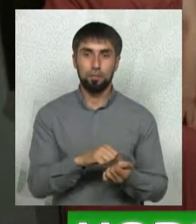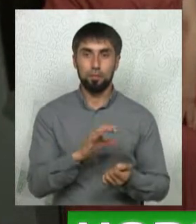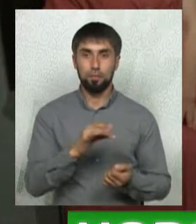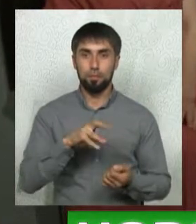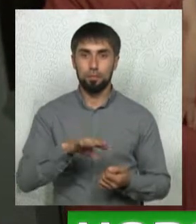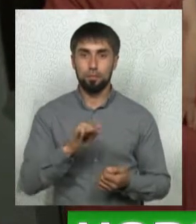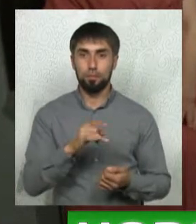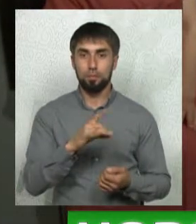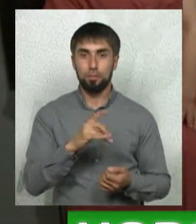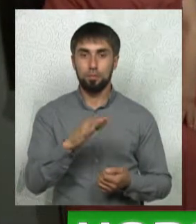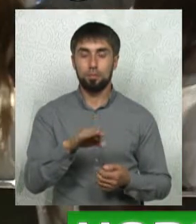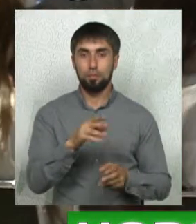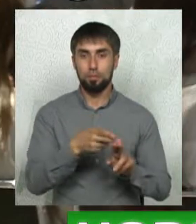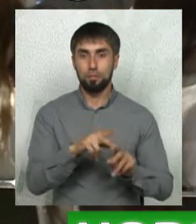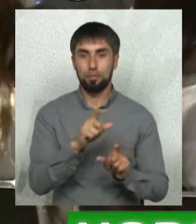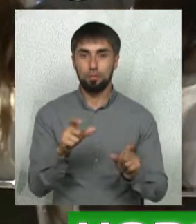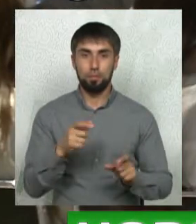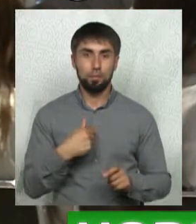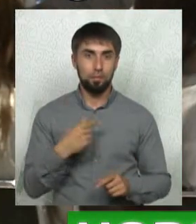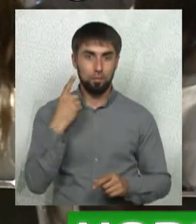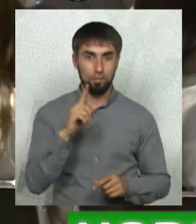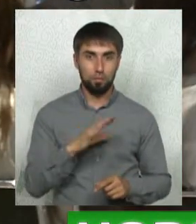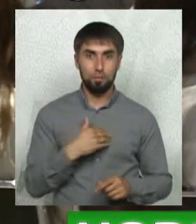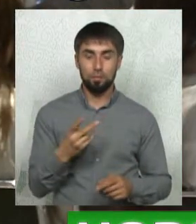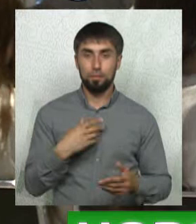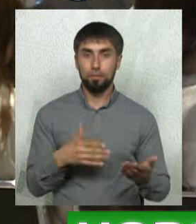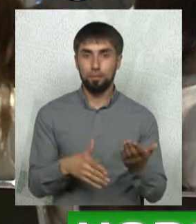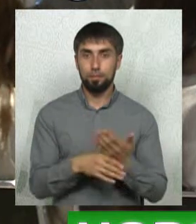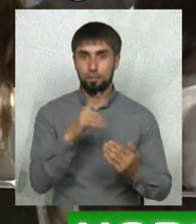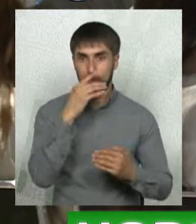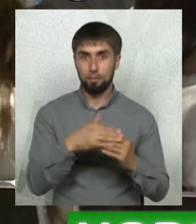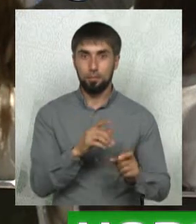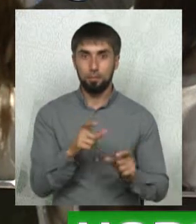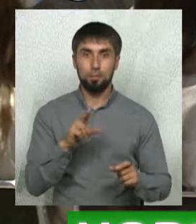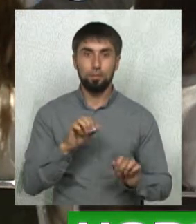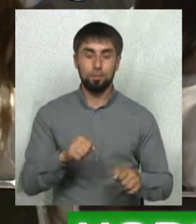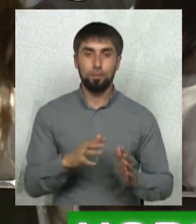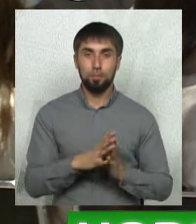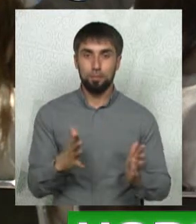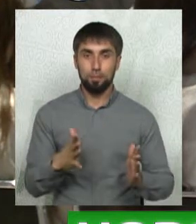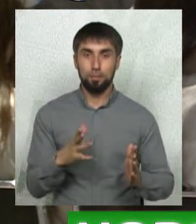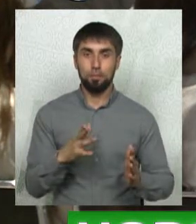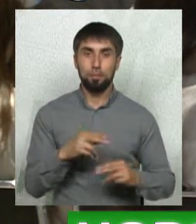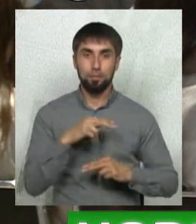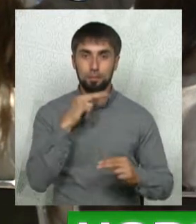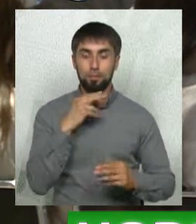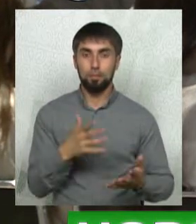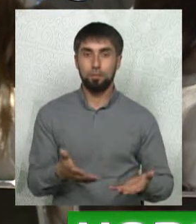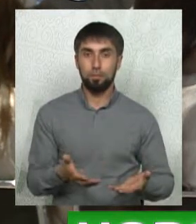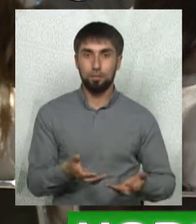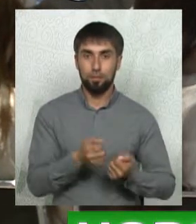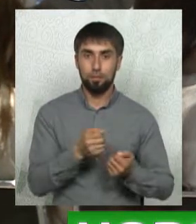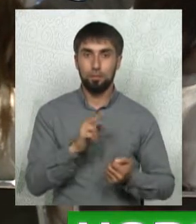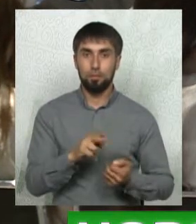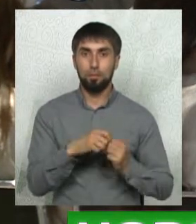и зависимых от них людей. Я считаю, что им должны помогать их близкие люди, как можно больше оказывать поддержку,